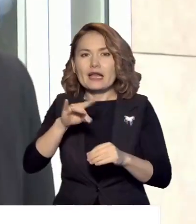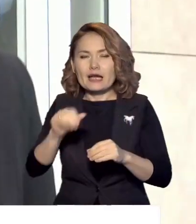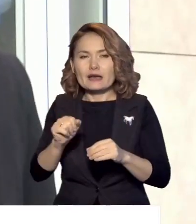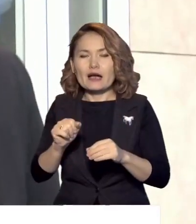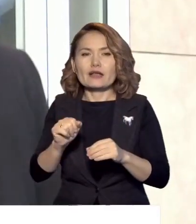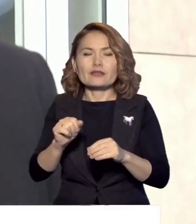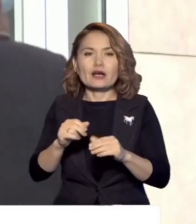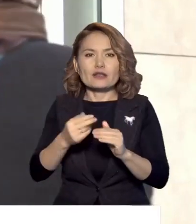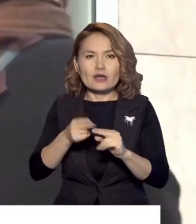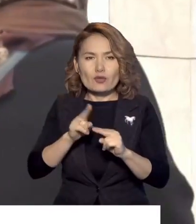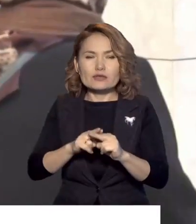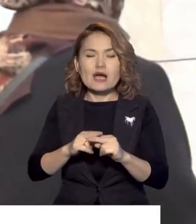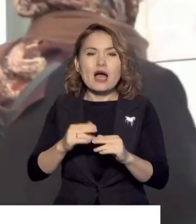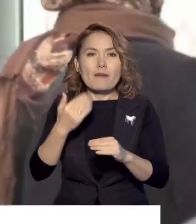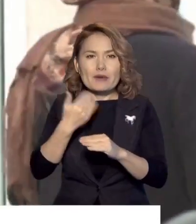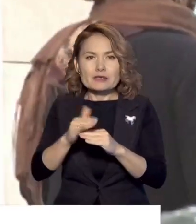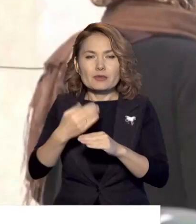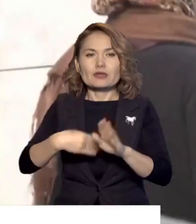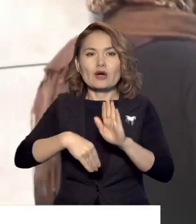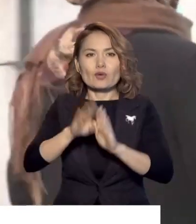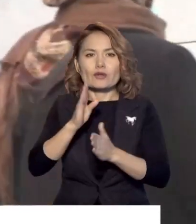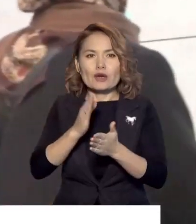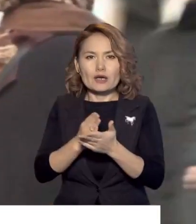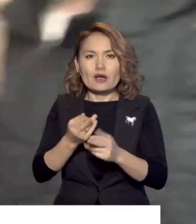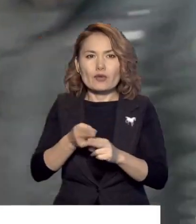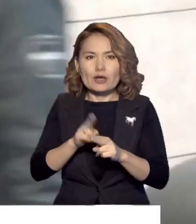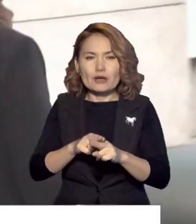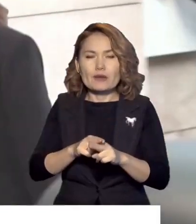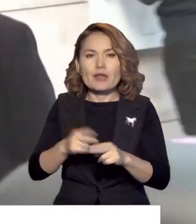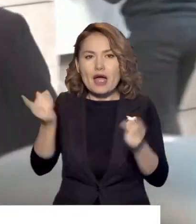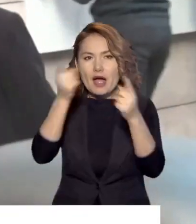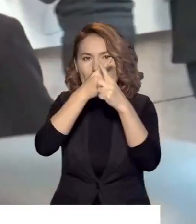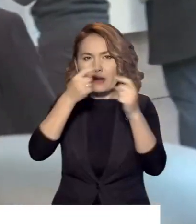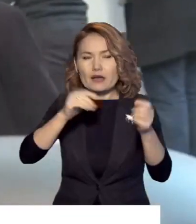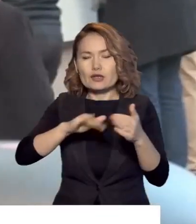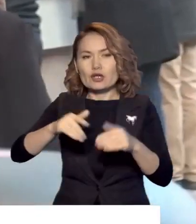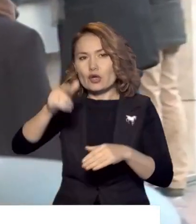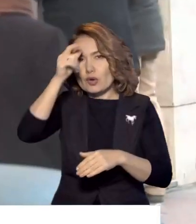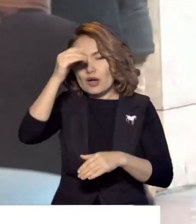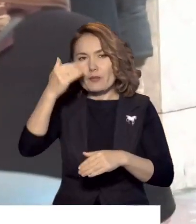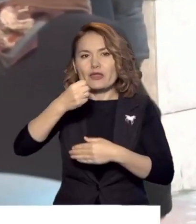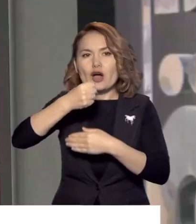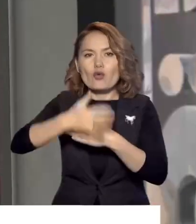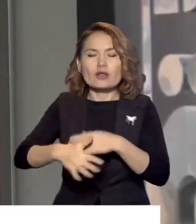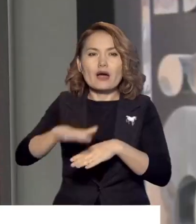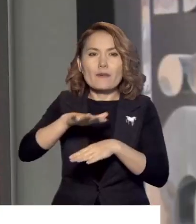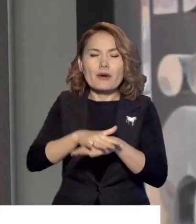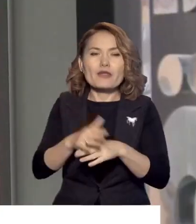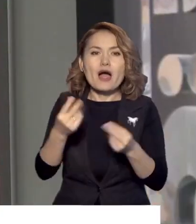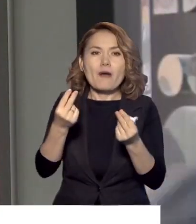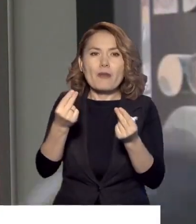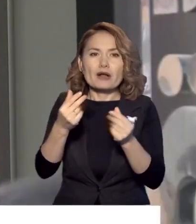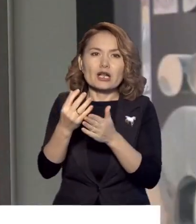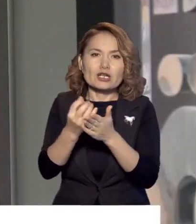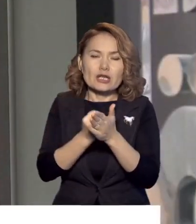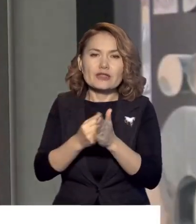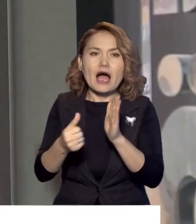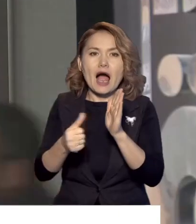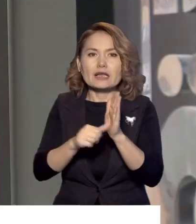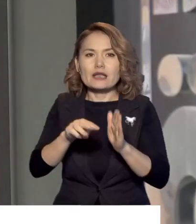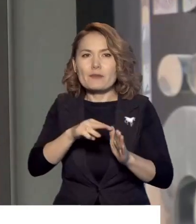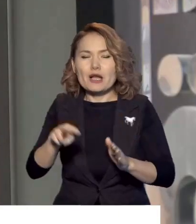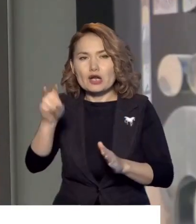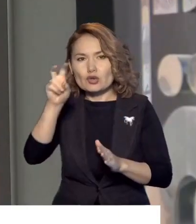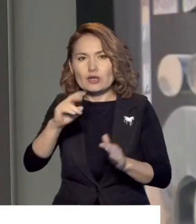долларға қарағанда төмен болса, азаматтарға өтемақы төленеді. Бұл мәлімдемеден кейін Түркия орталық банкінің валюта резерві шамамен 6 миллиард